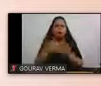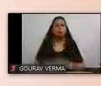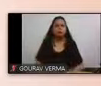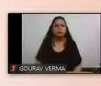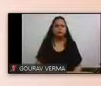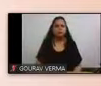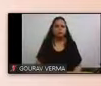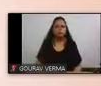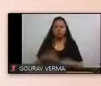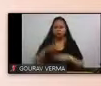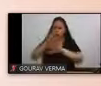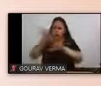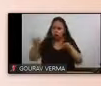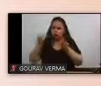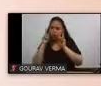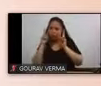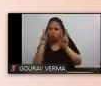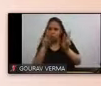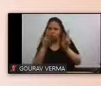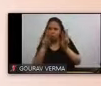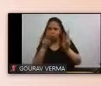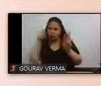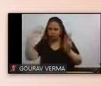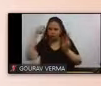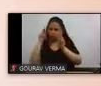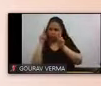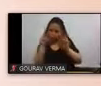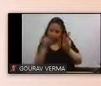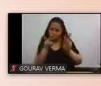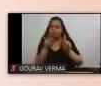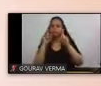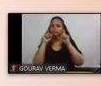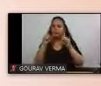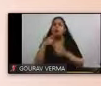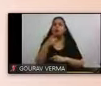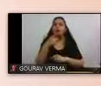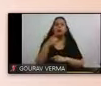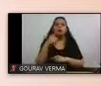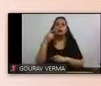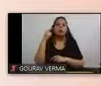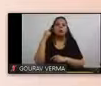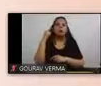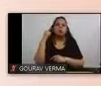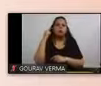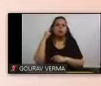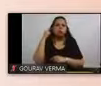चल रहा. जस्ट वॉच दिस वीडियो. ऑडियो इज नॉट ऑन प्रॉबेबली.